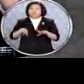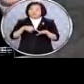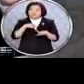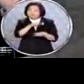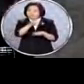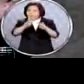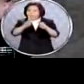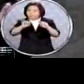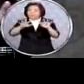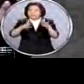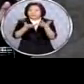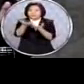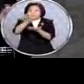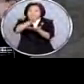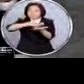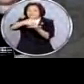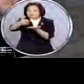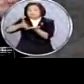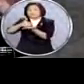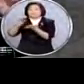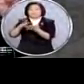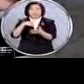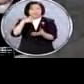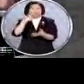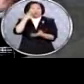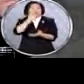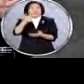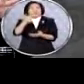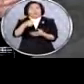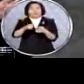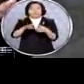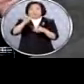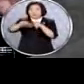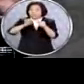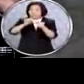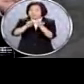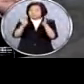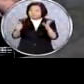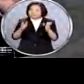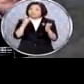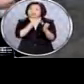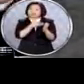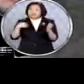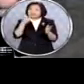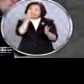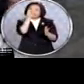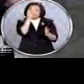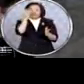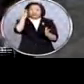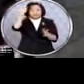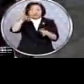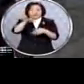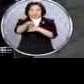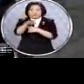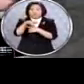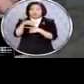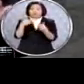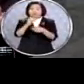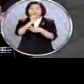分割的严重性，让我们在5年之内可能宜兰将没有完整的耕